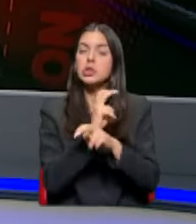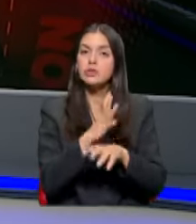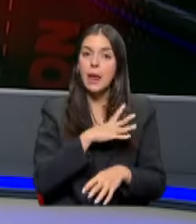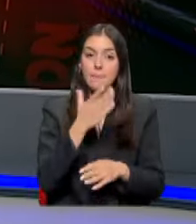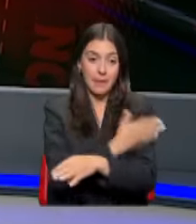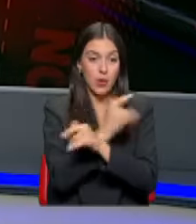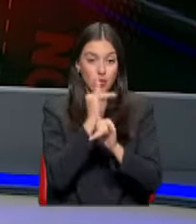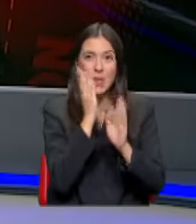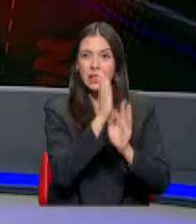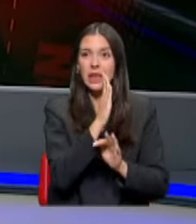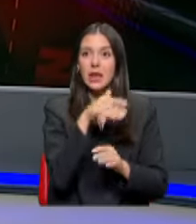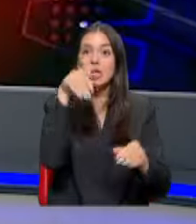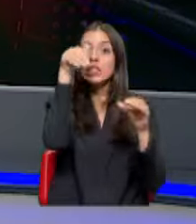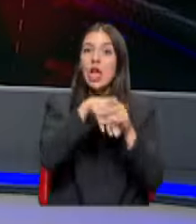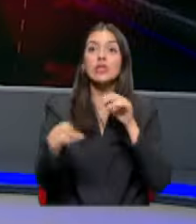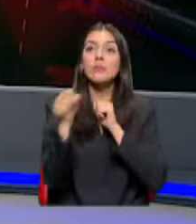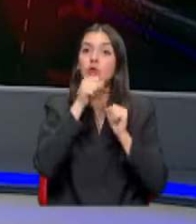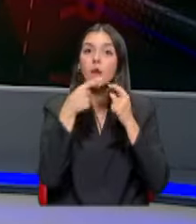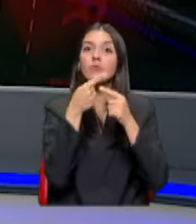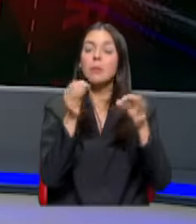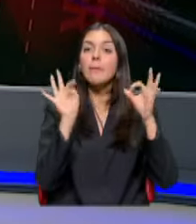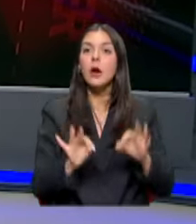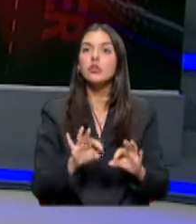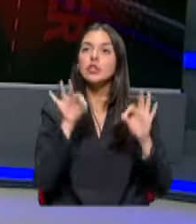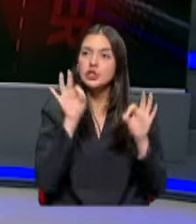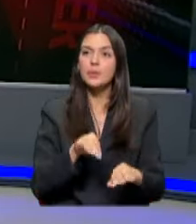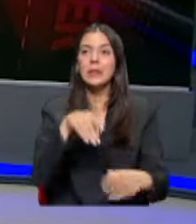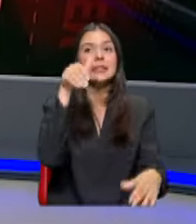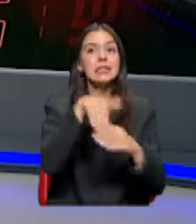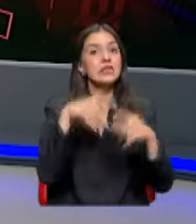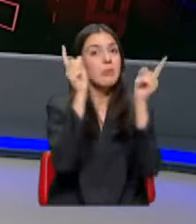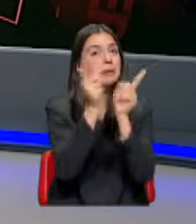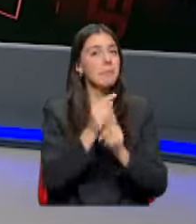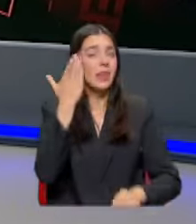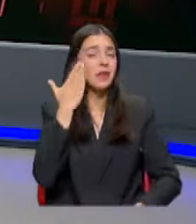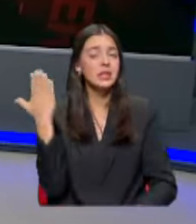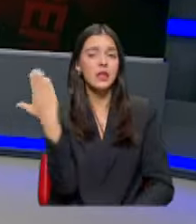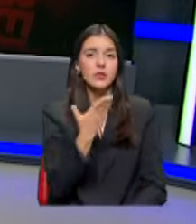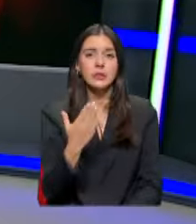giderken seçim şarkıları da söylenmeye başlıyor. Şimdi seçim hesaplarını izleyeceğiz.